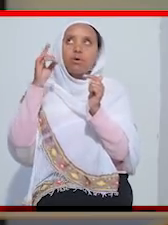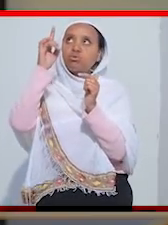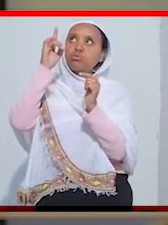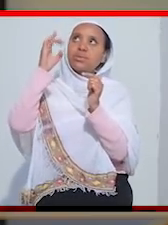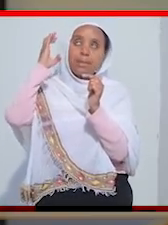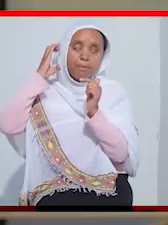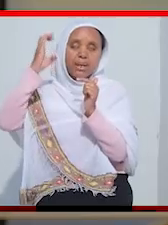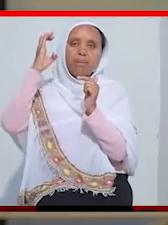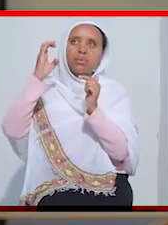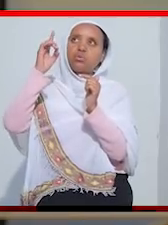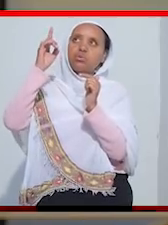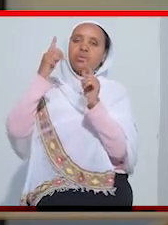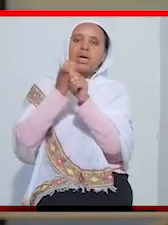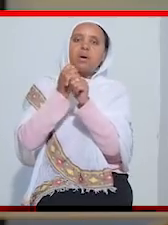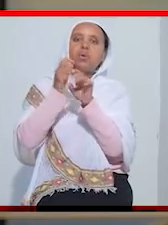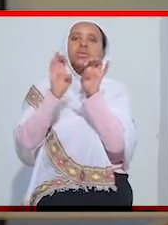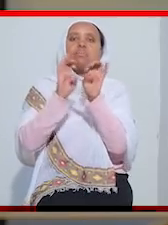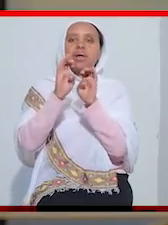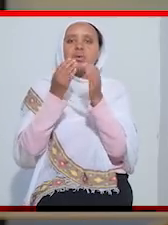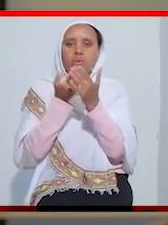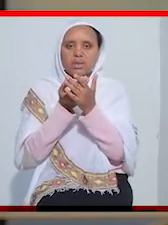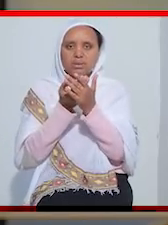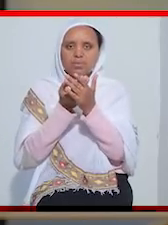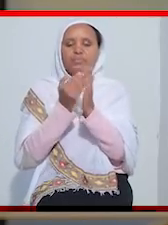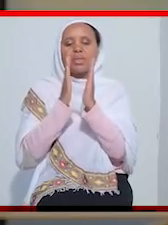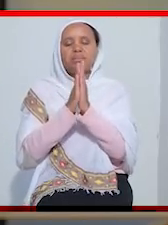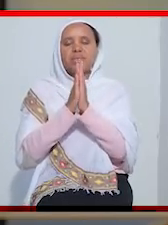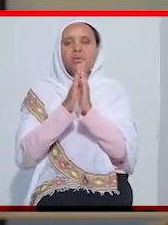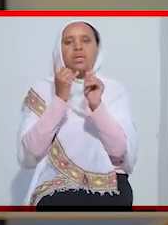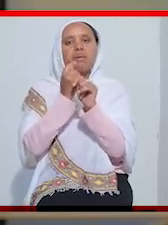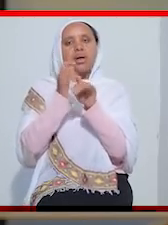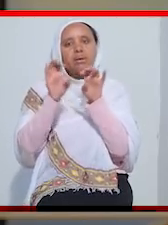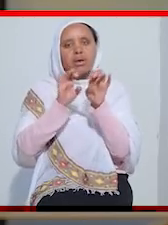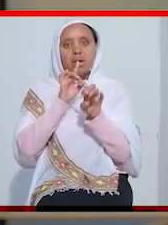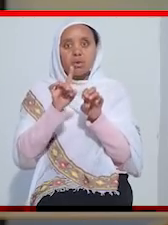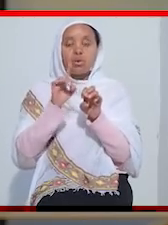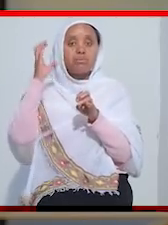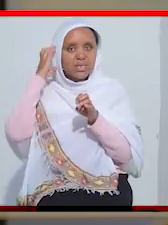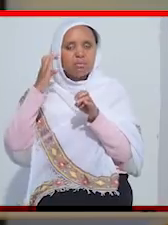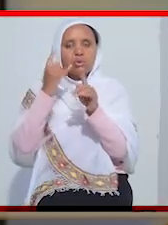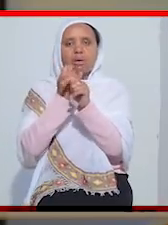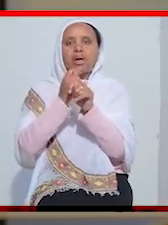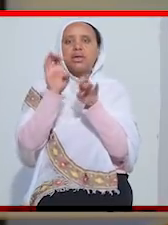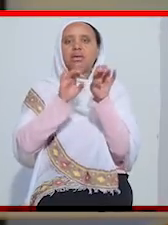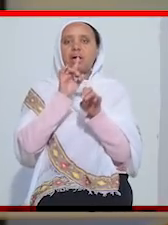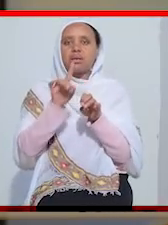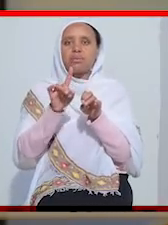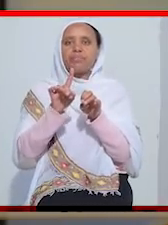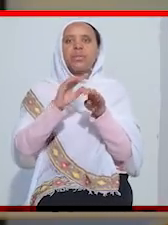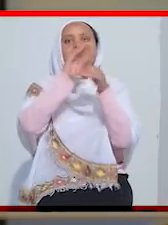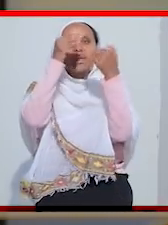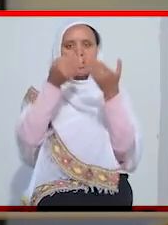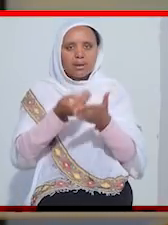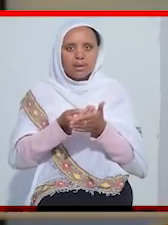የሚለው እስከሚሰማው እሱ እስከሚያዳምጠው ማለት እሱ ተግባራዊ እስከሚያደርገው ድረስ የምንጸልየውን ተግባራዊ እንድናደርገው